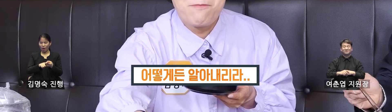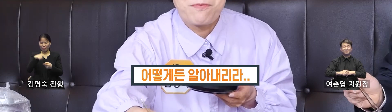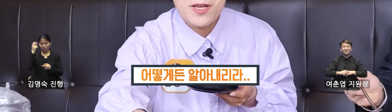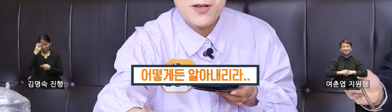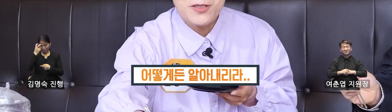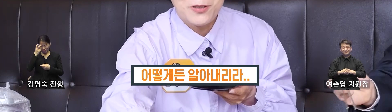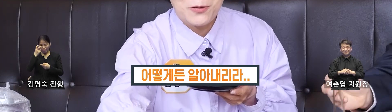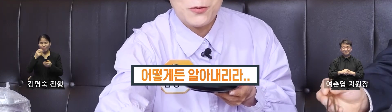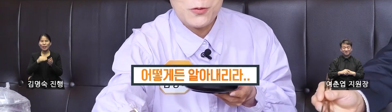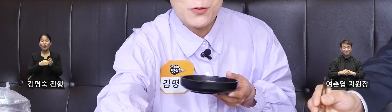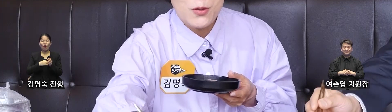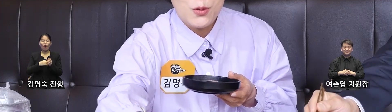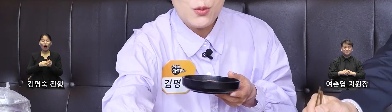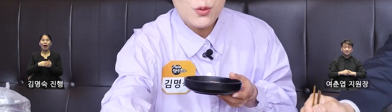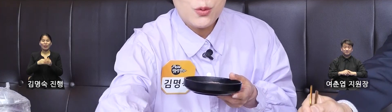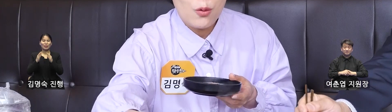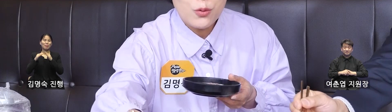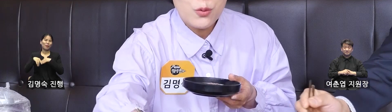알아가야겠어요.